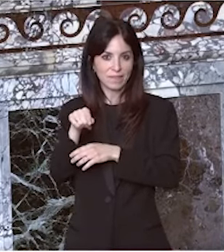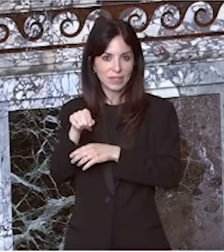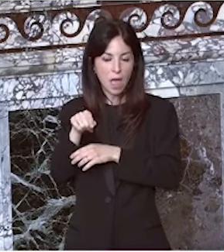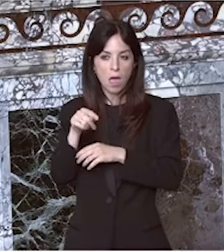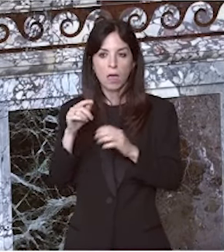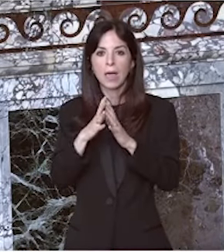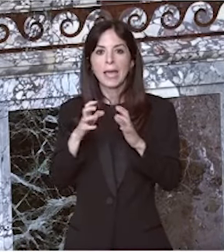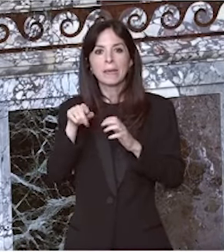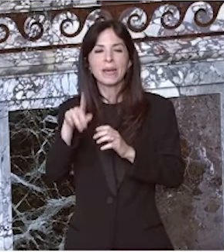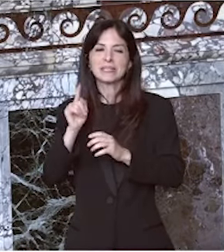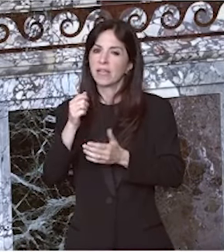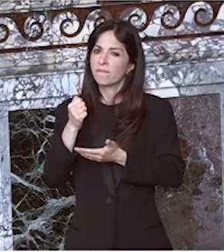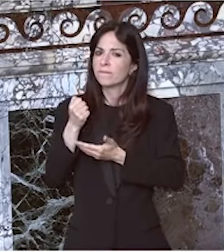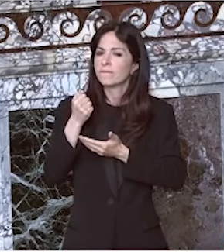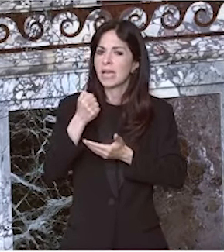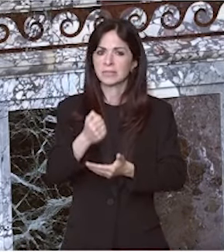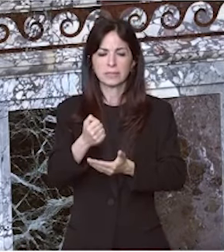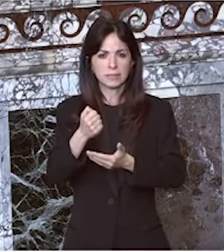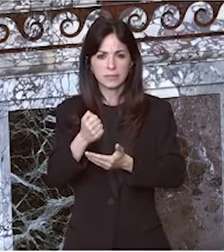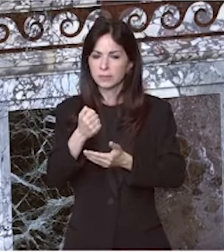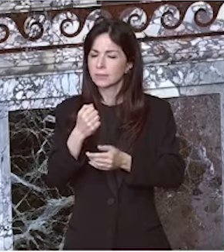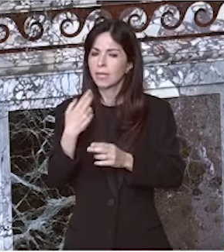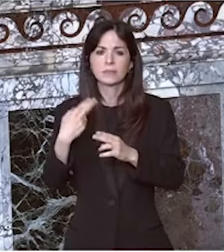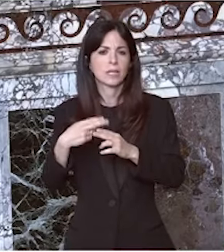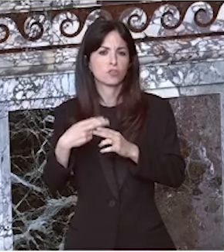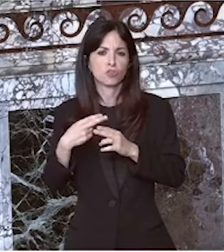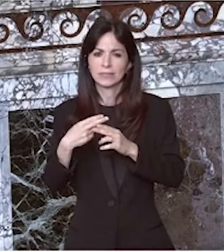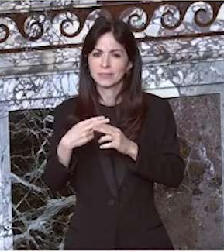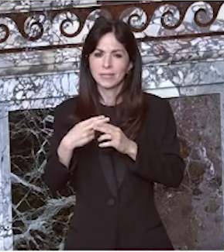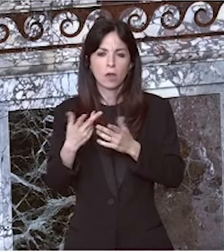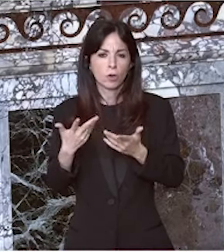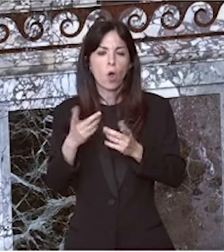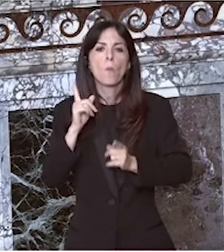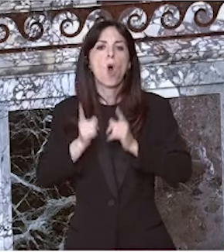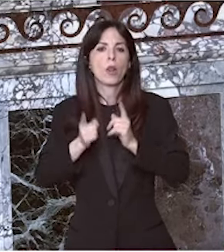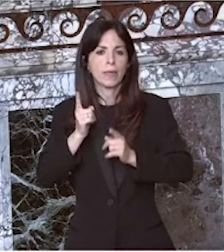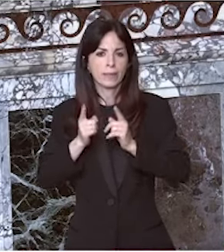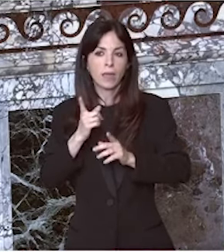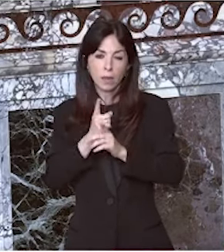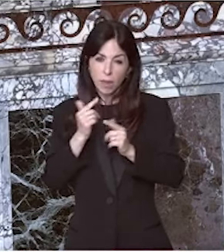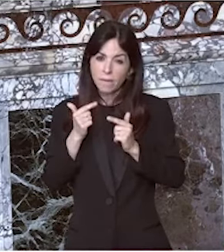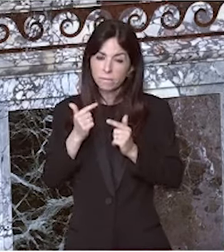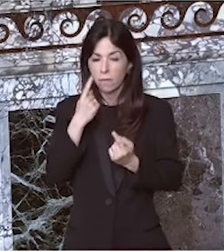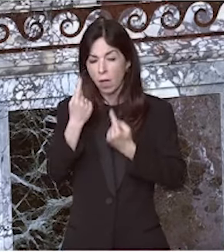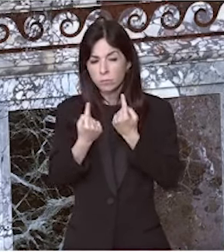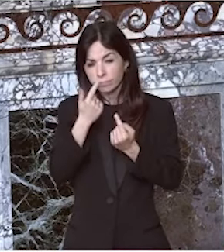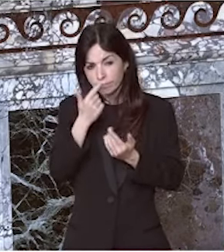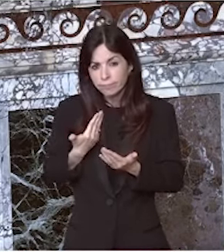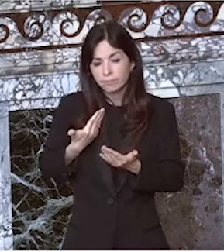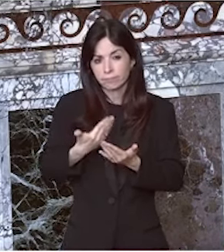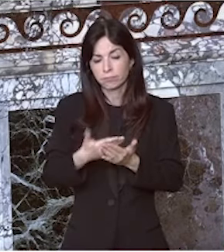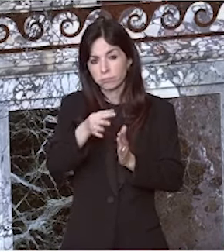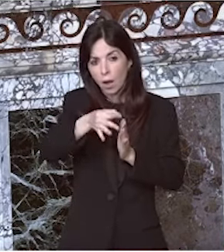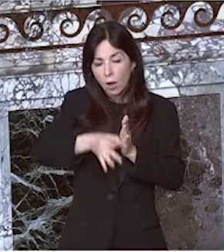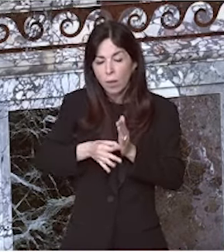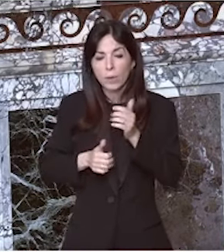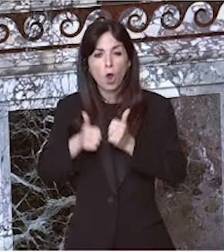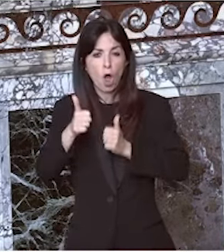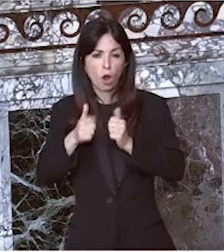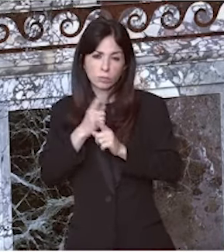Perché le imprese investano, è innanzitutto necessario che le politiche garantiscano un adeguato contesto regolamentare e